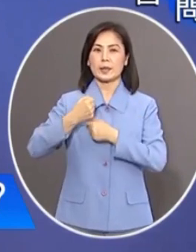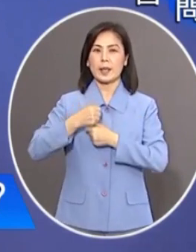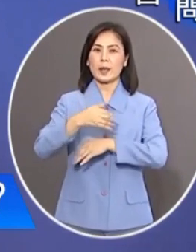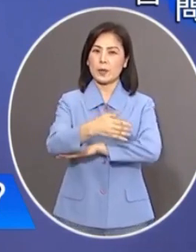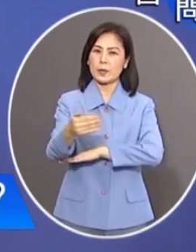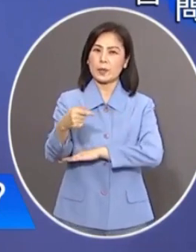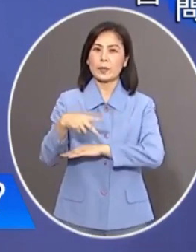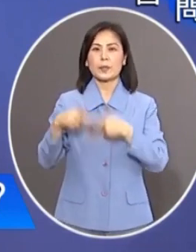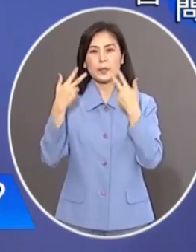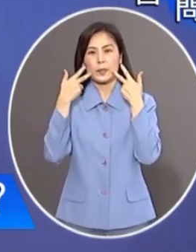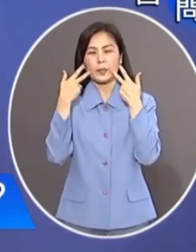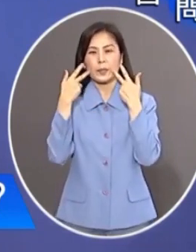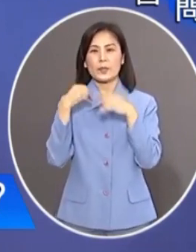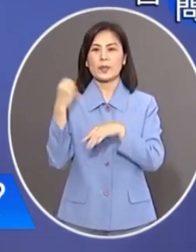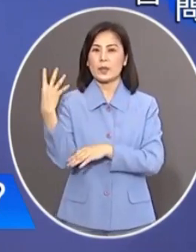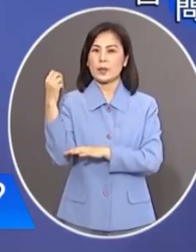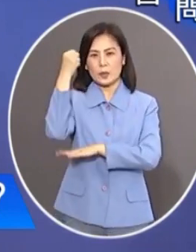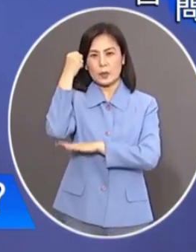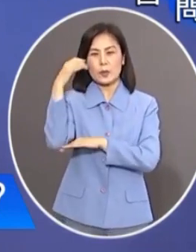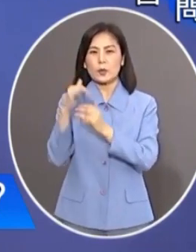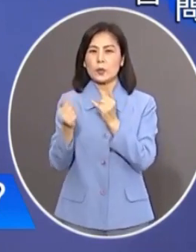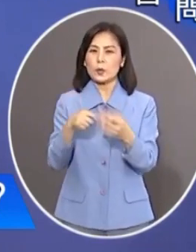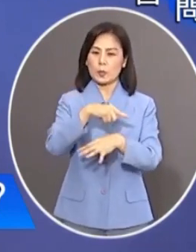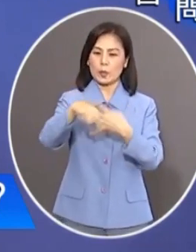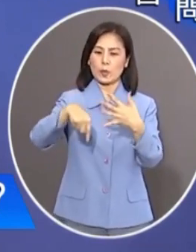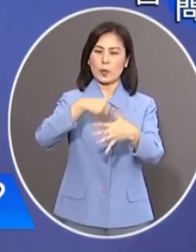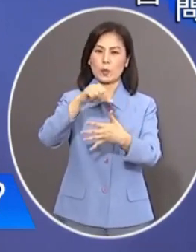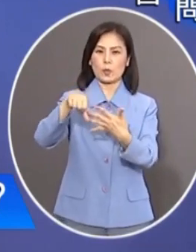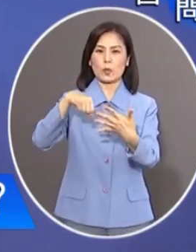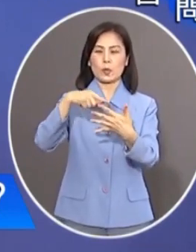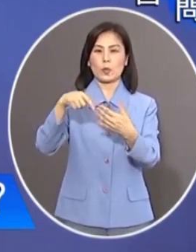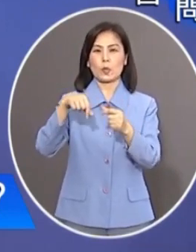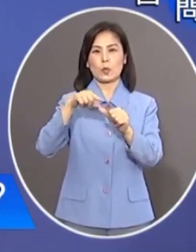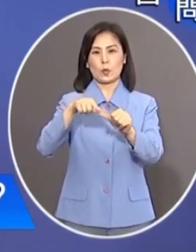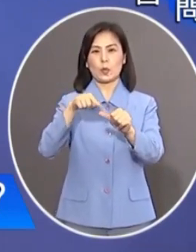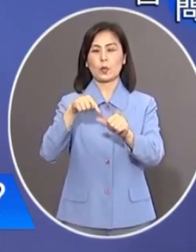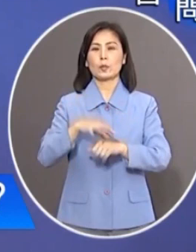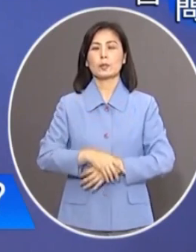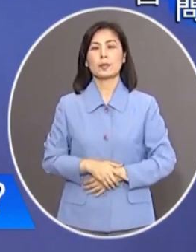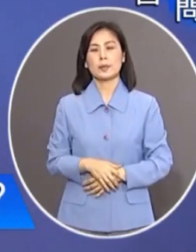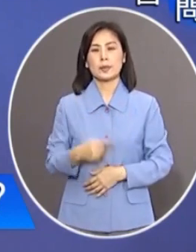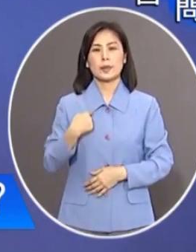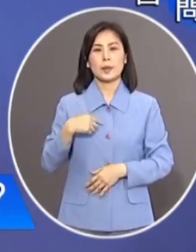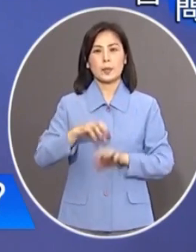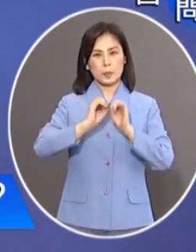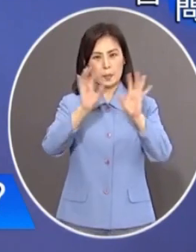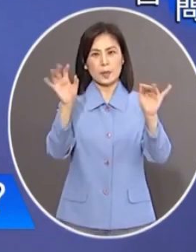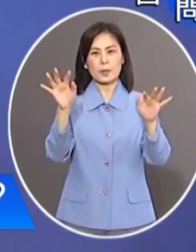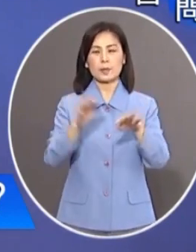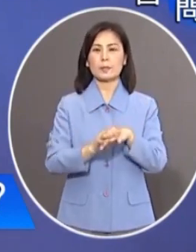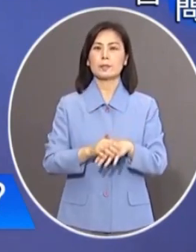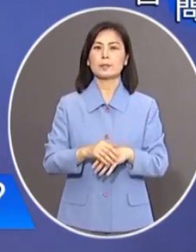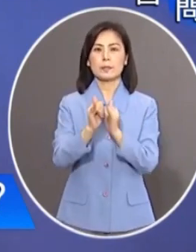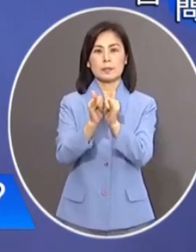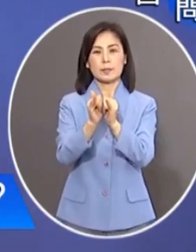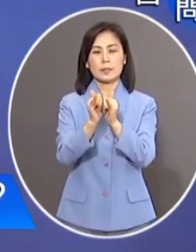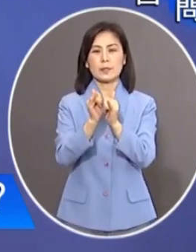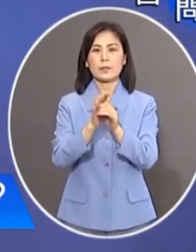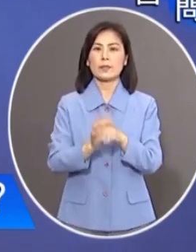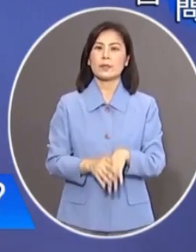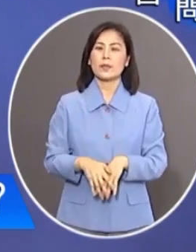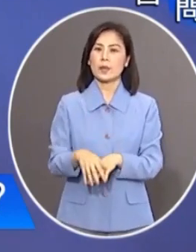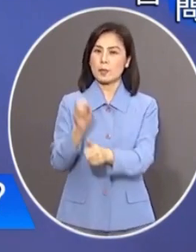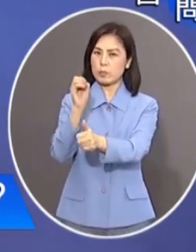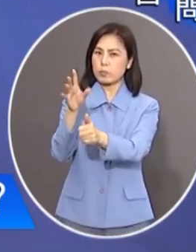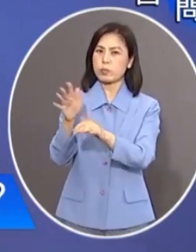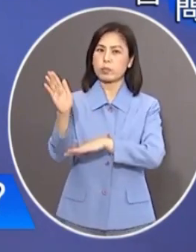及原住民文化跟新住民文化，所以已经做了表述了。在这里要呼吁所有台湾民众，以及呼吁中